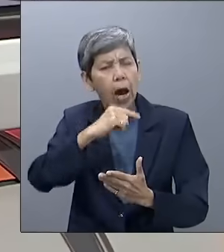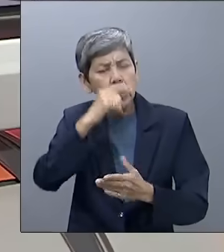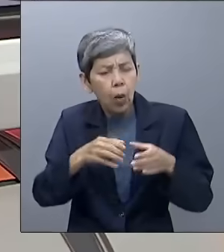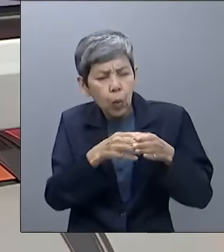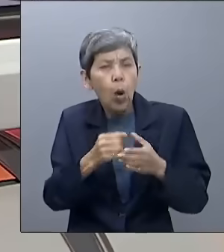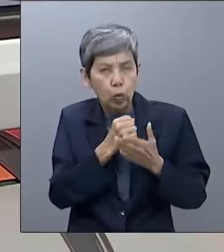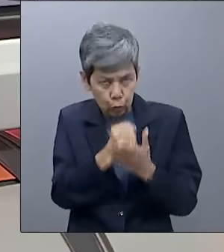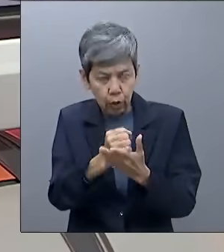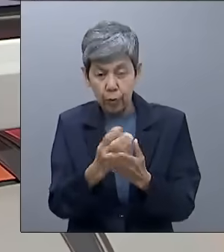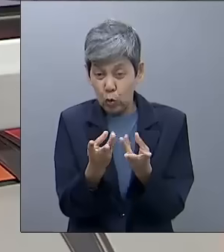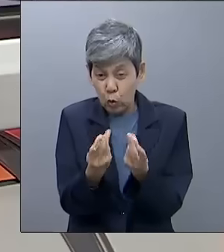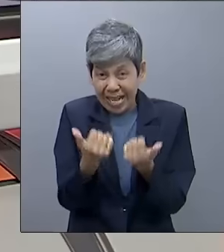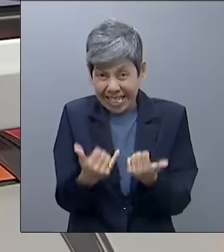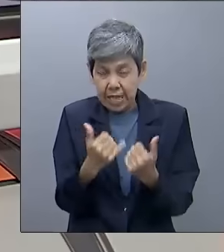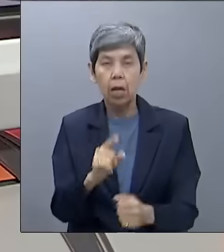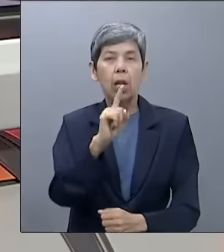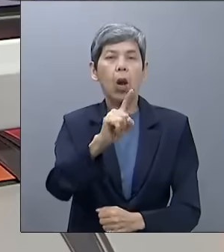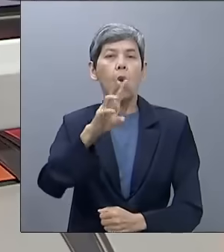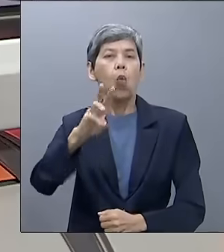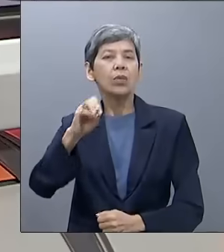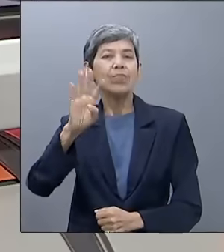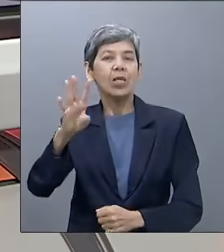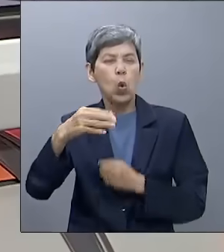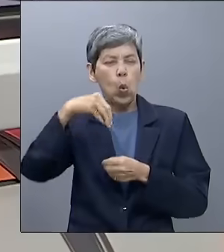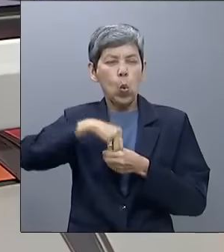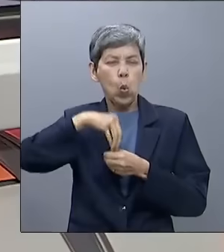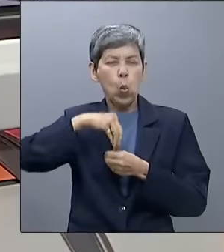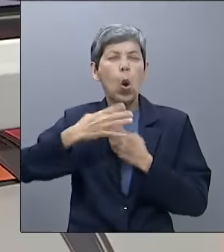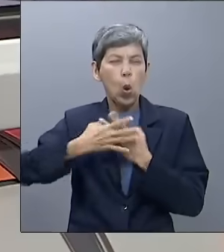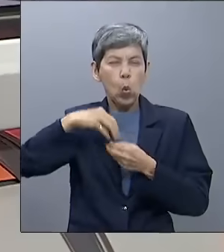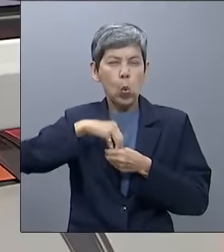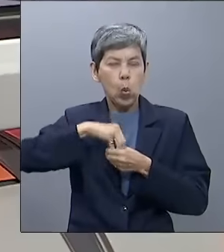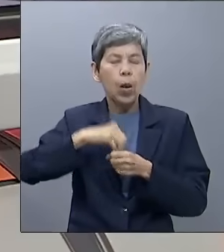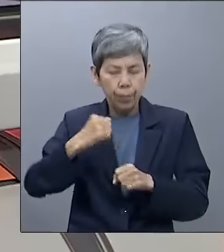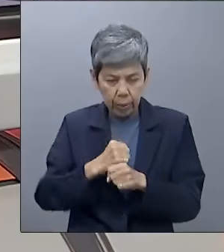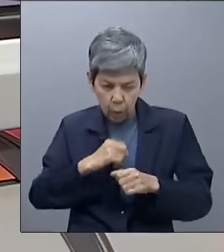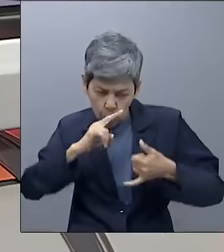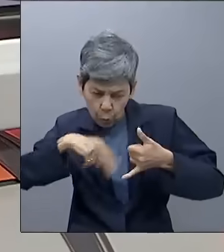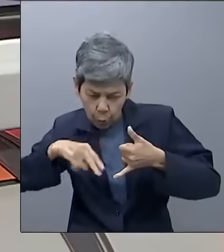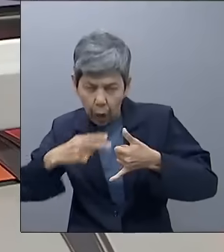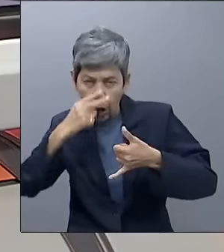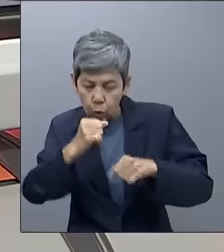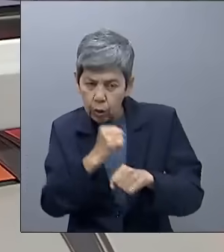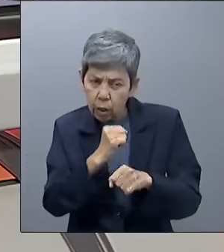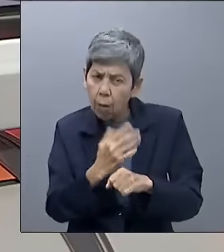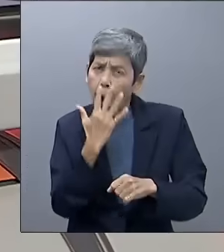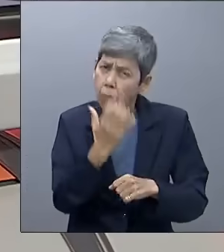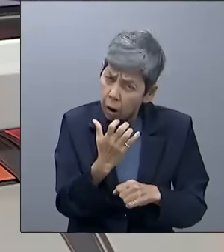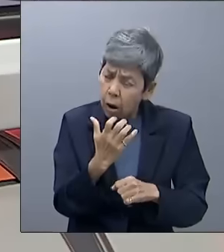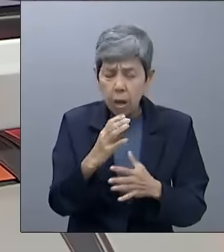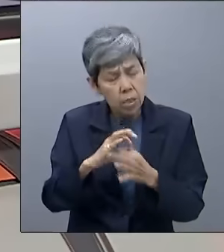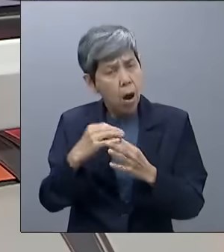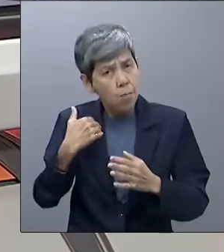กลับมาด้วยตัวเลขล่าสุดอยู่ที่ 160 4คนนะคะซึ่งตามกระบวนการเนี่ยจะมีการคัดกรองในเบื้องต้นล่ะค่ะว่าเขาคือผู้เสียหายจากการค้า